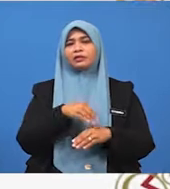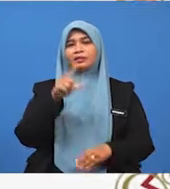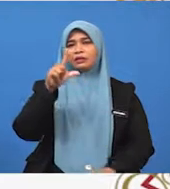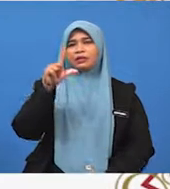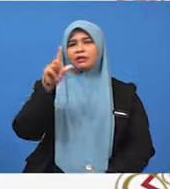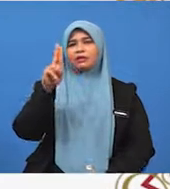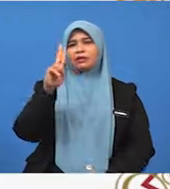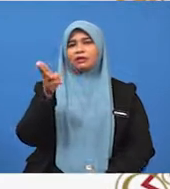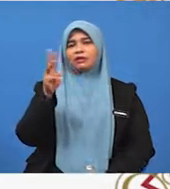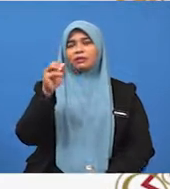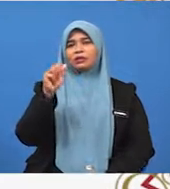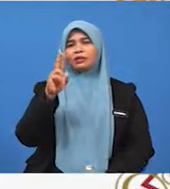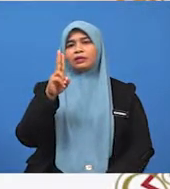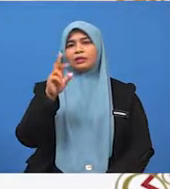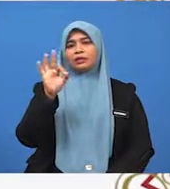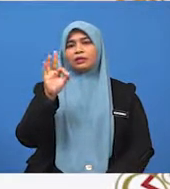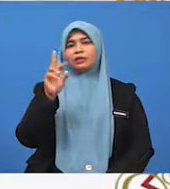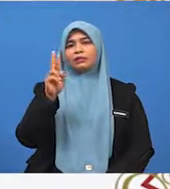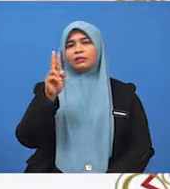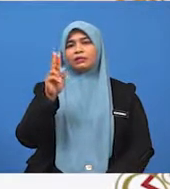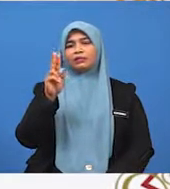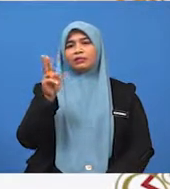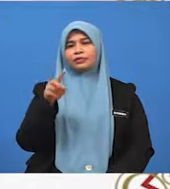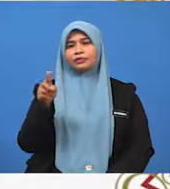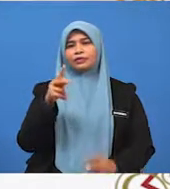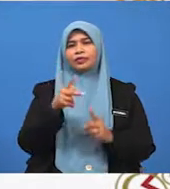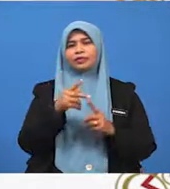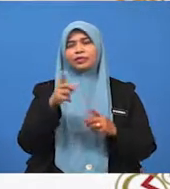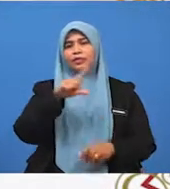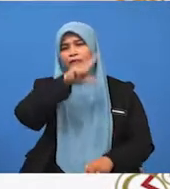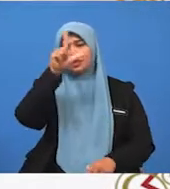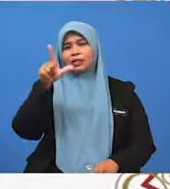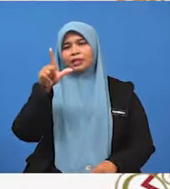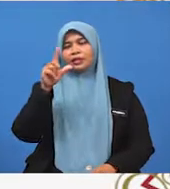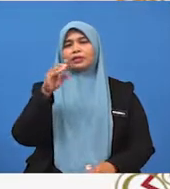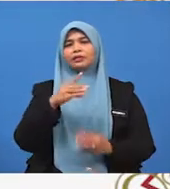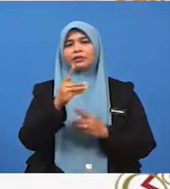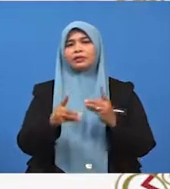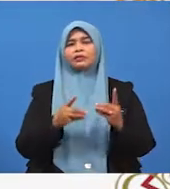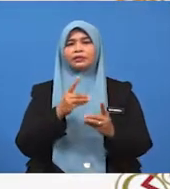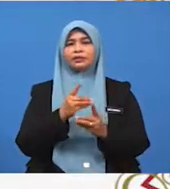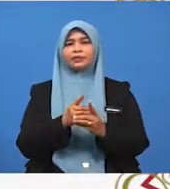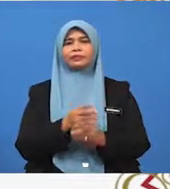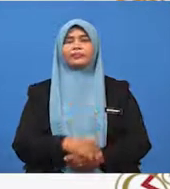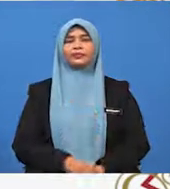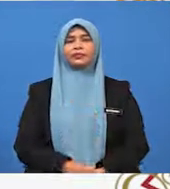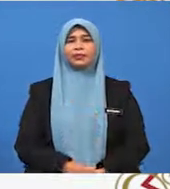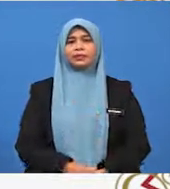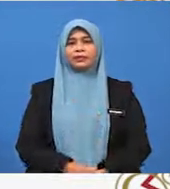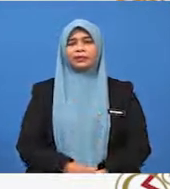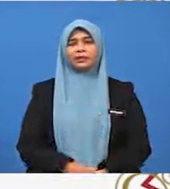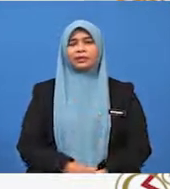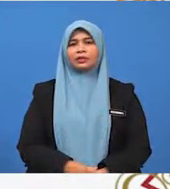ayat 185. A'udzubillahi minasyaitonirrajim. Syahrul Ramadhanal ladzi unzila fihi